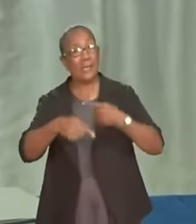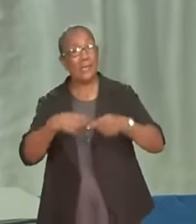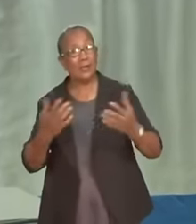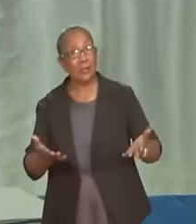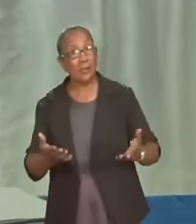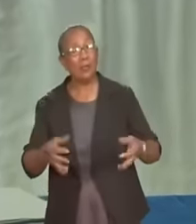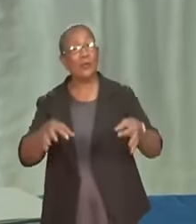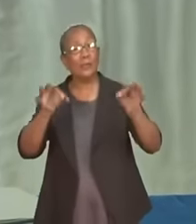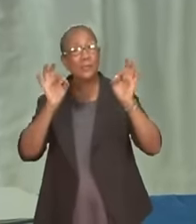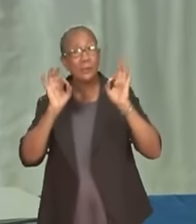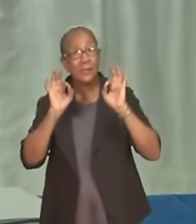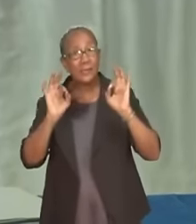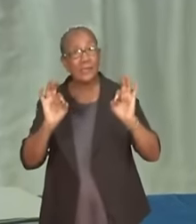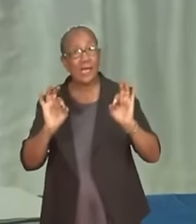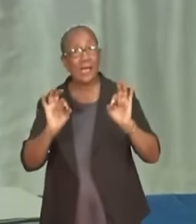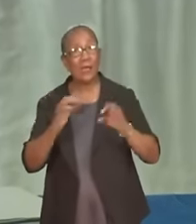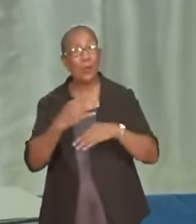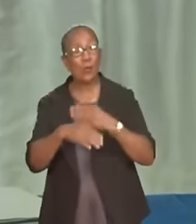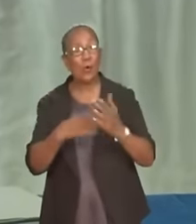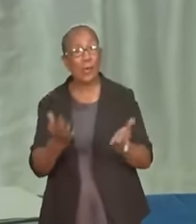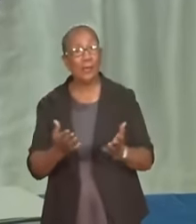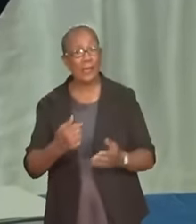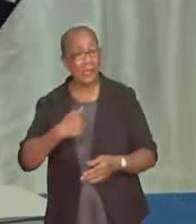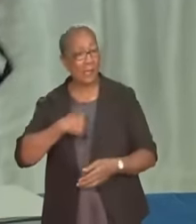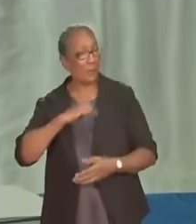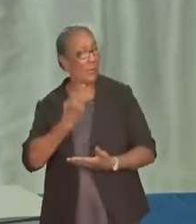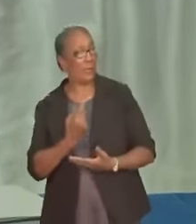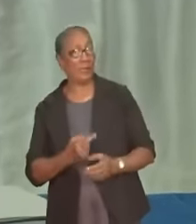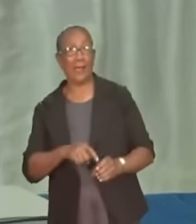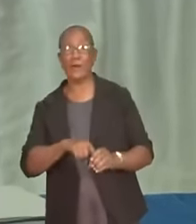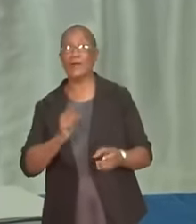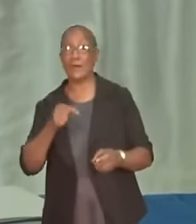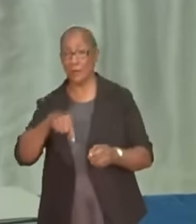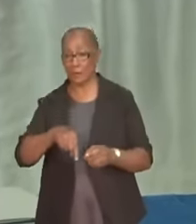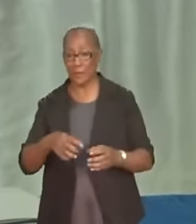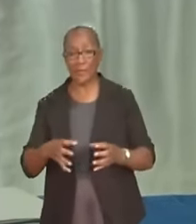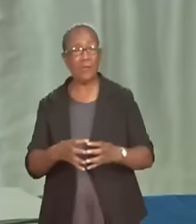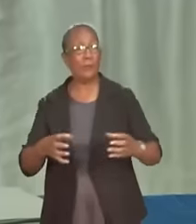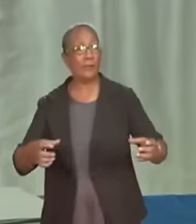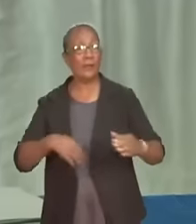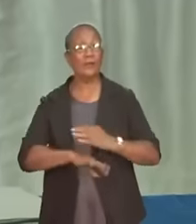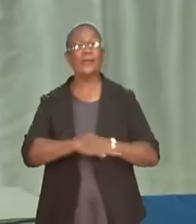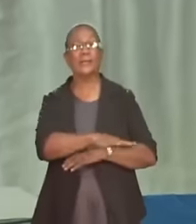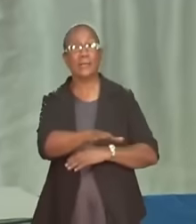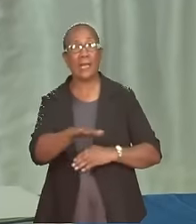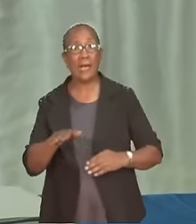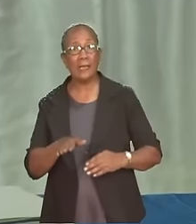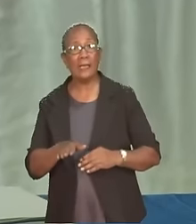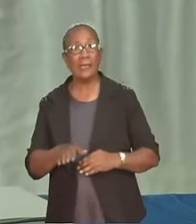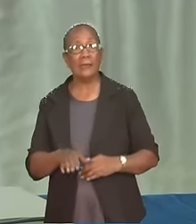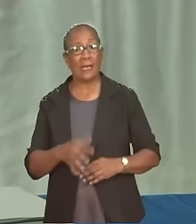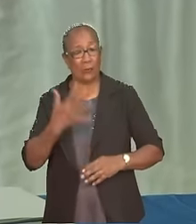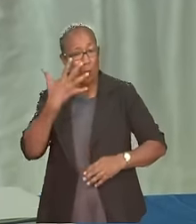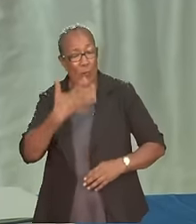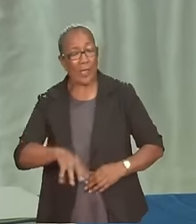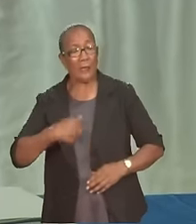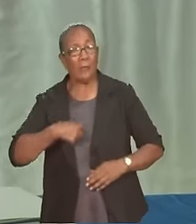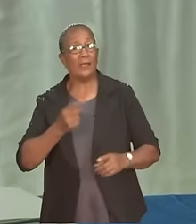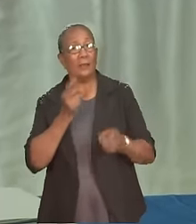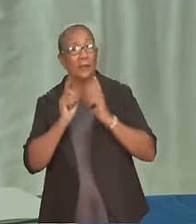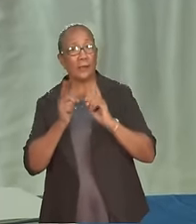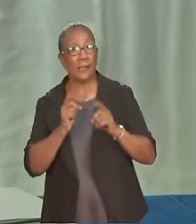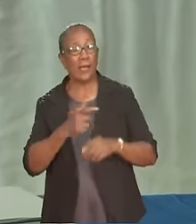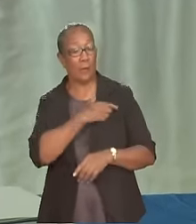Het moet een sociaal-maatschappelijke discussie worden. Ik ga niet afhankelijk zijn van 1 bedrijf in het land dat mij gaat komen vertellen, president,